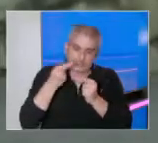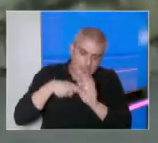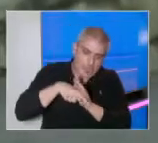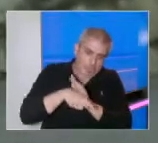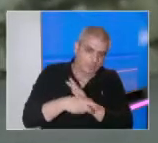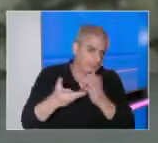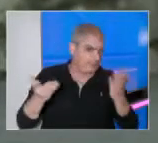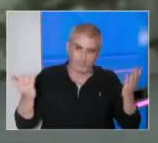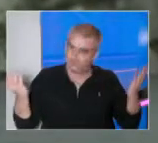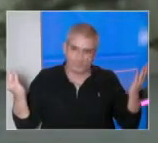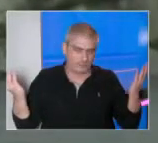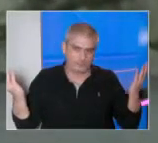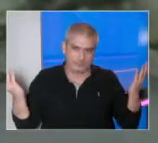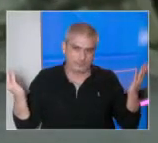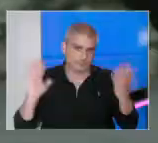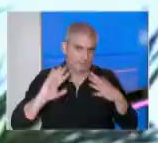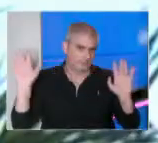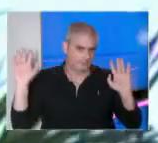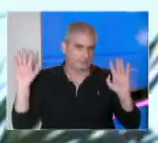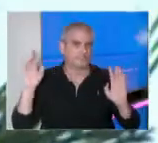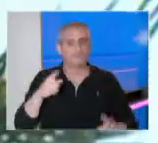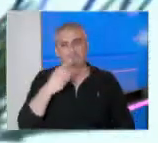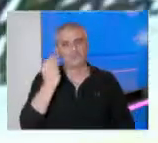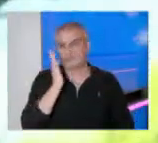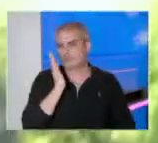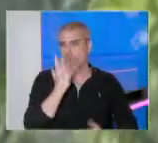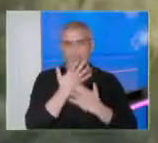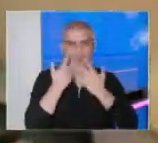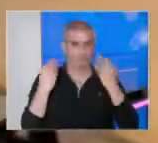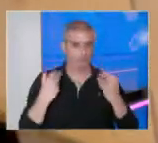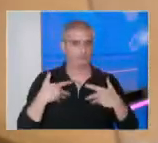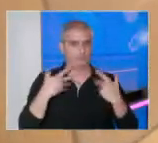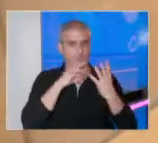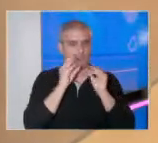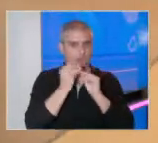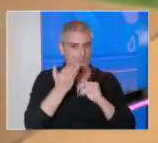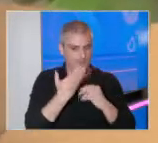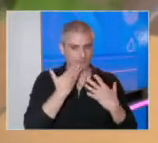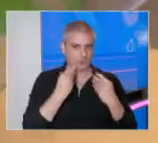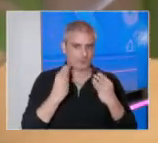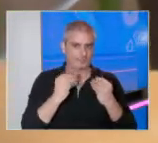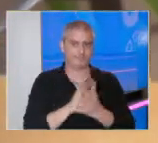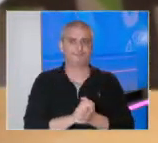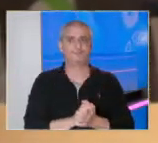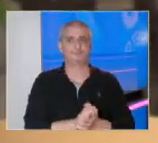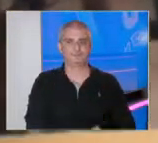עם הגיל. רונית תירוש. אז קפצנו על גיל מסוים. כן, הדברים שלך כל כך ברורים, שמחנו לשוחח איתך. תודה רבה. תודה לכם.